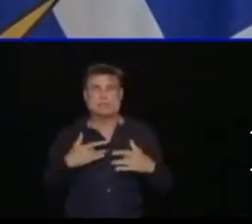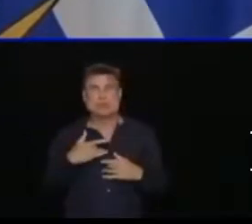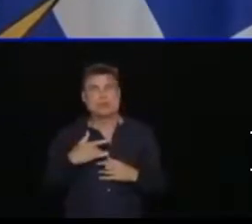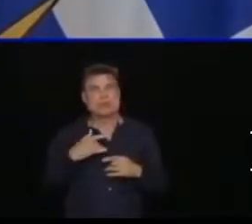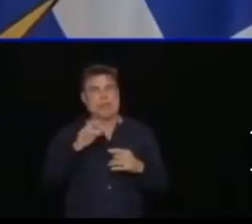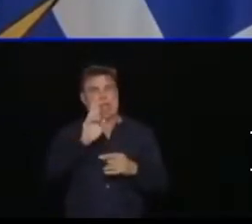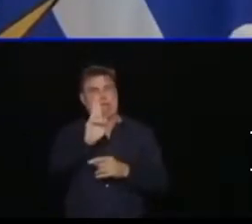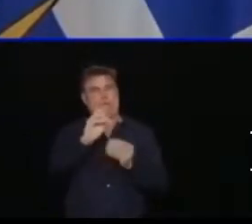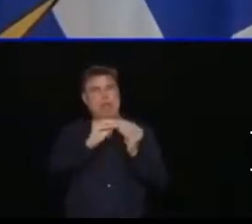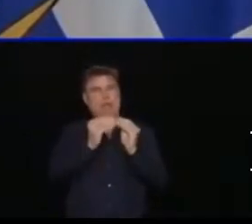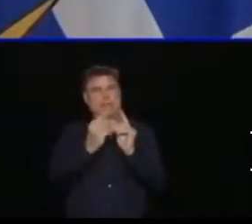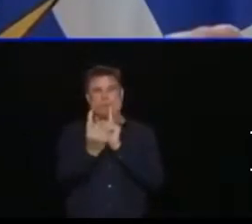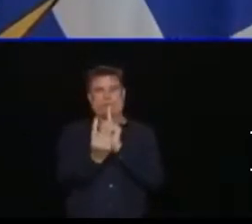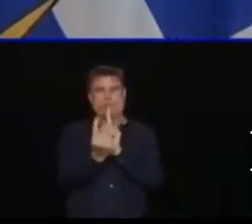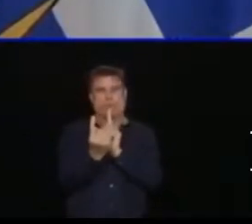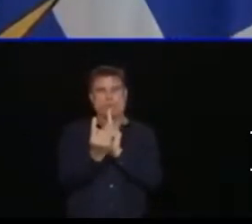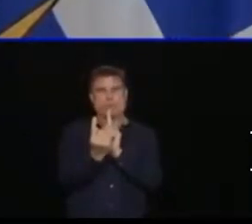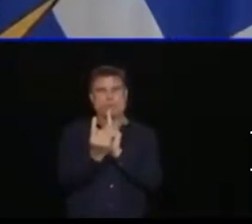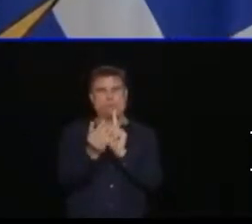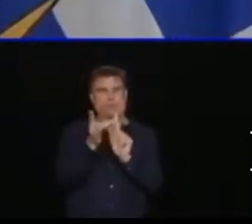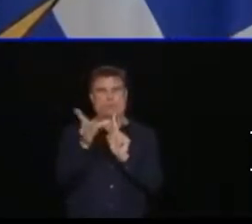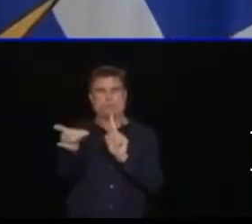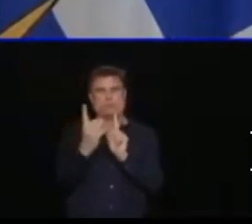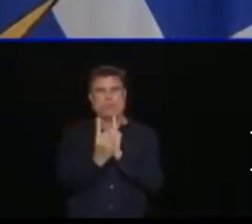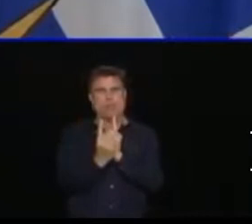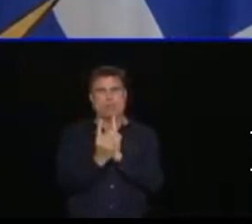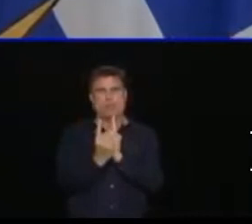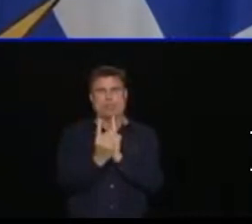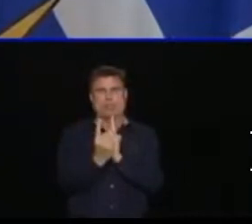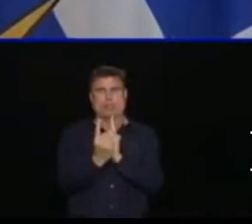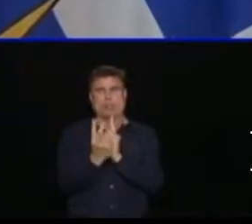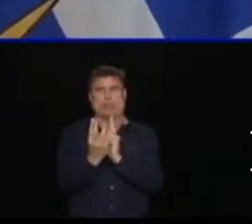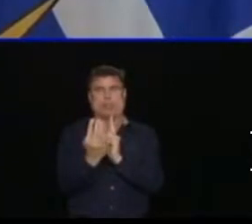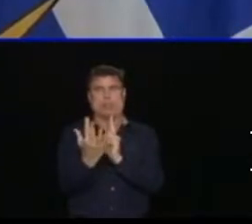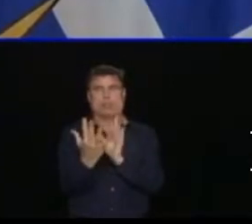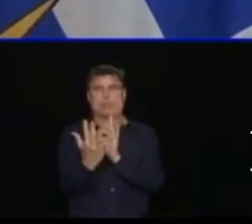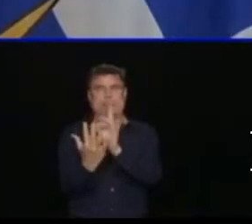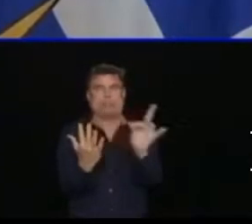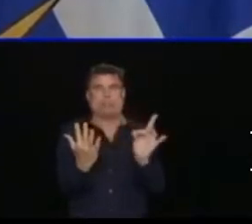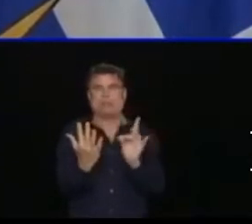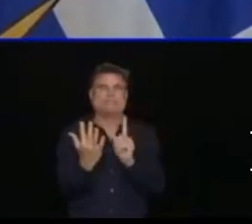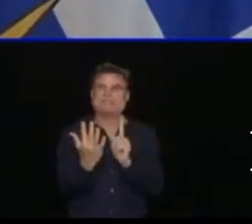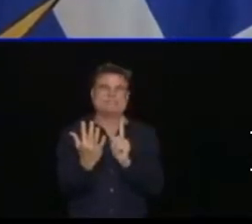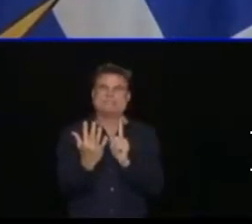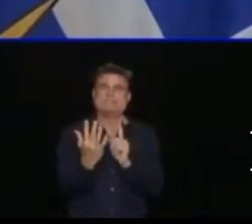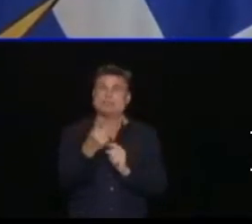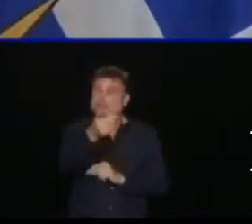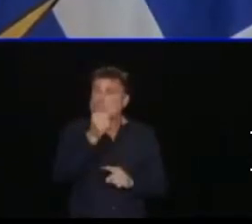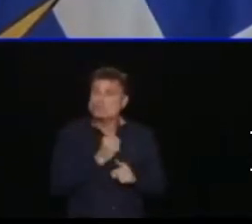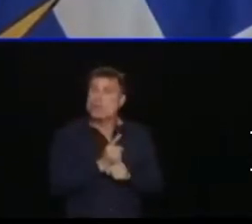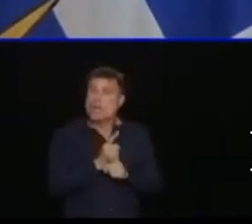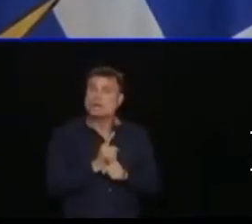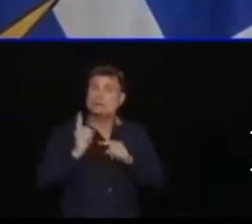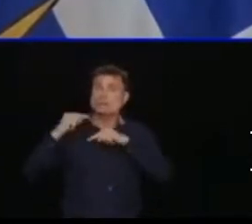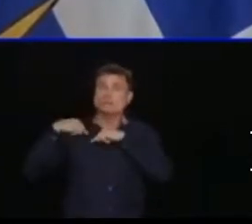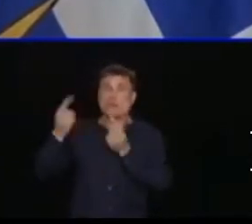个我们可能面对的情况我是觉得这个呢可能也是反反复复上上下